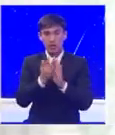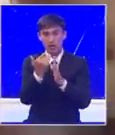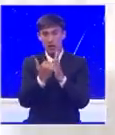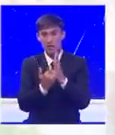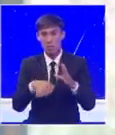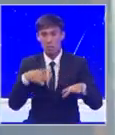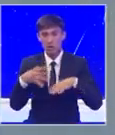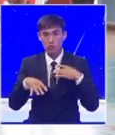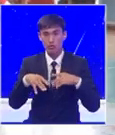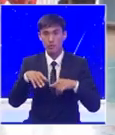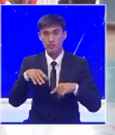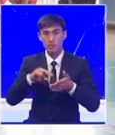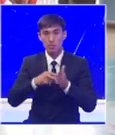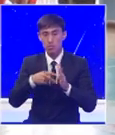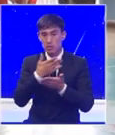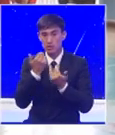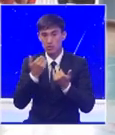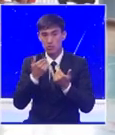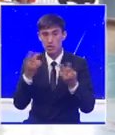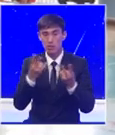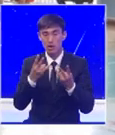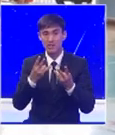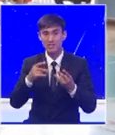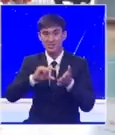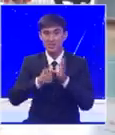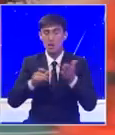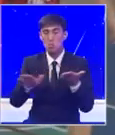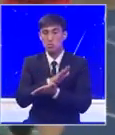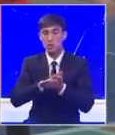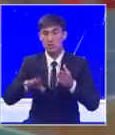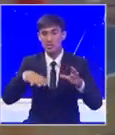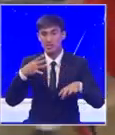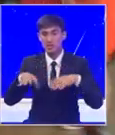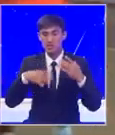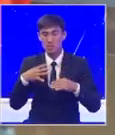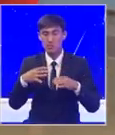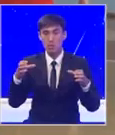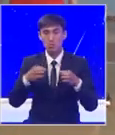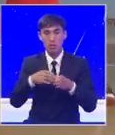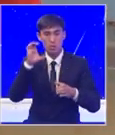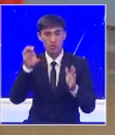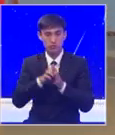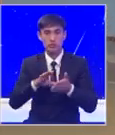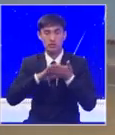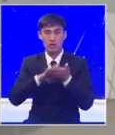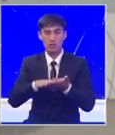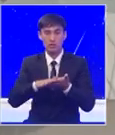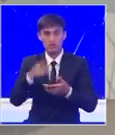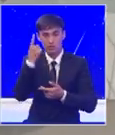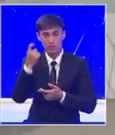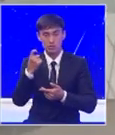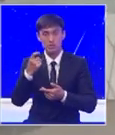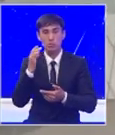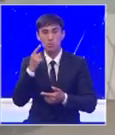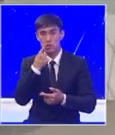система подготовки идет не по плану. Необходимы залы для бесплатных занятий, говорят спортсмены. Обращение команды услышано, заявляют представители ведомства. И